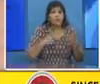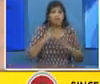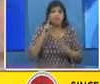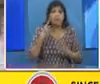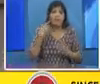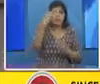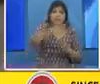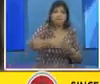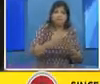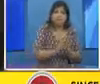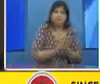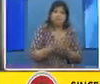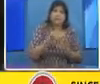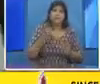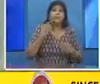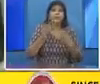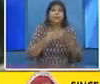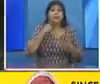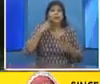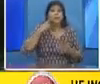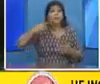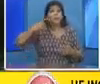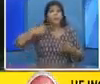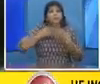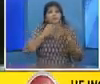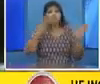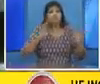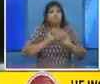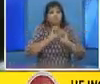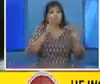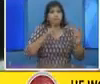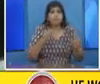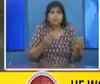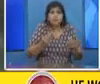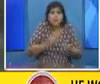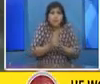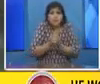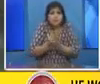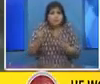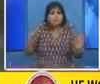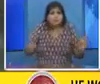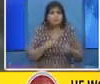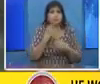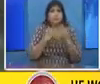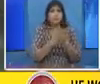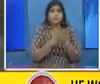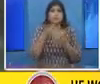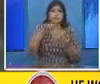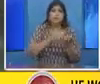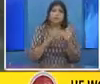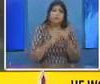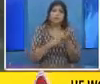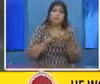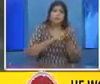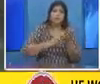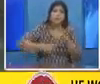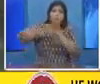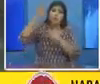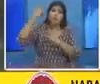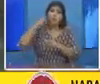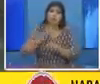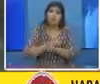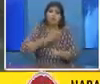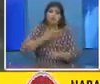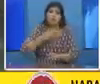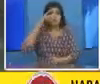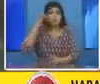आगे थे। अपनी आवाज बुलंद करने में कोई कोर कसर बाकी नहीं छोड़ते। नरसिम्हा राव जी के इतिहास को भी बहुत अच्छी